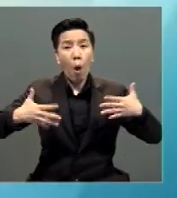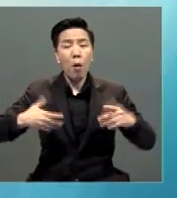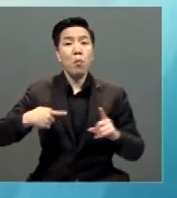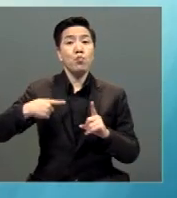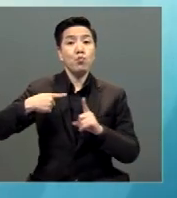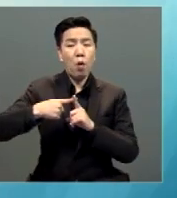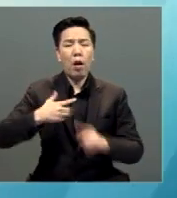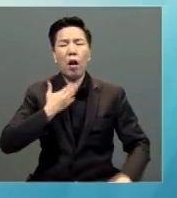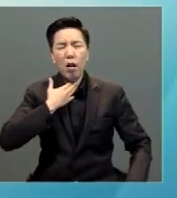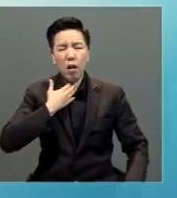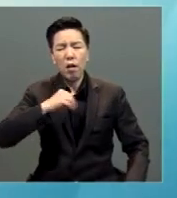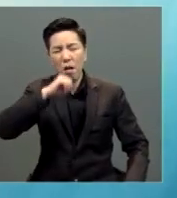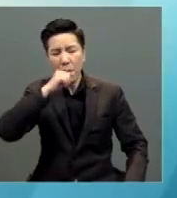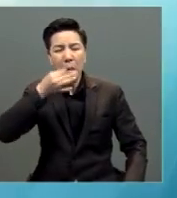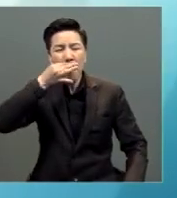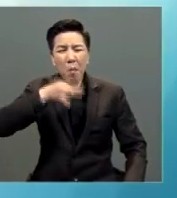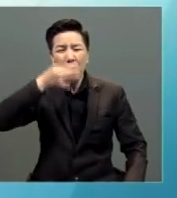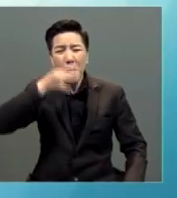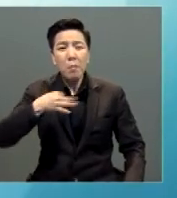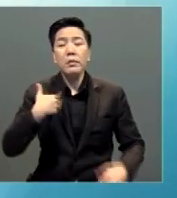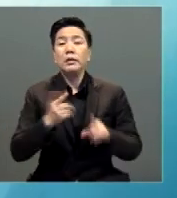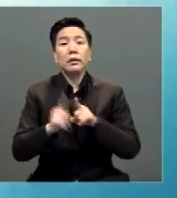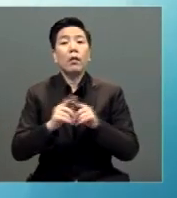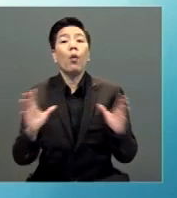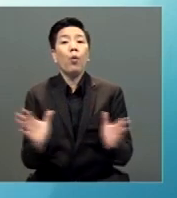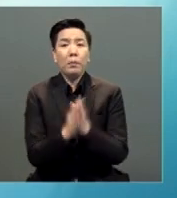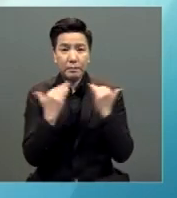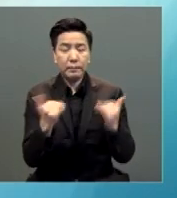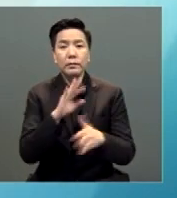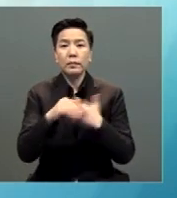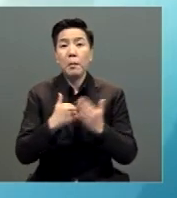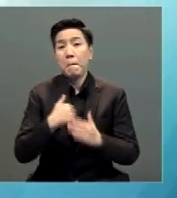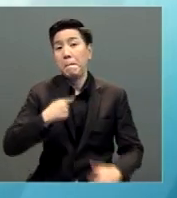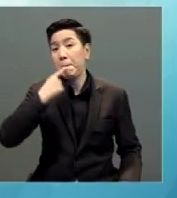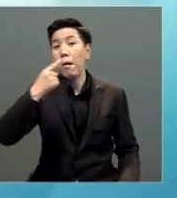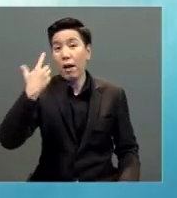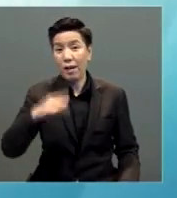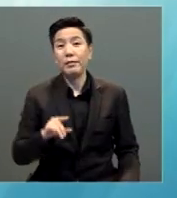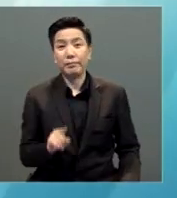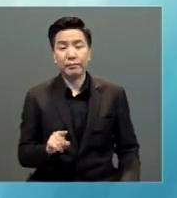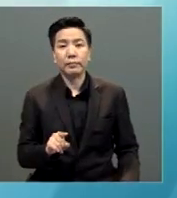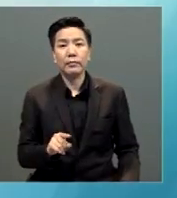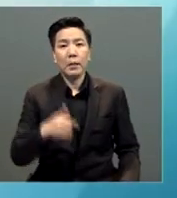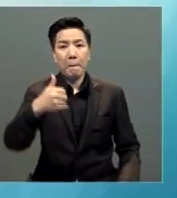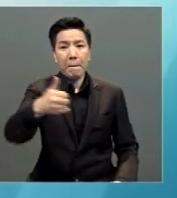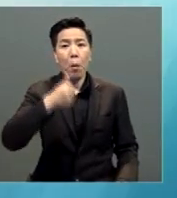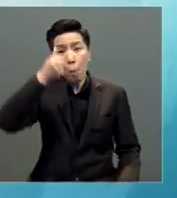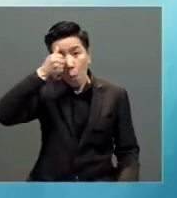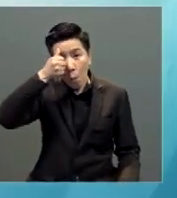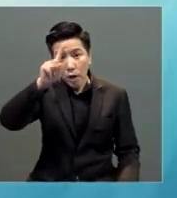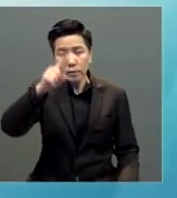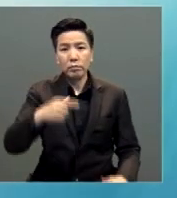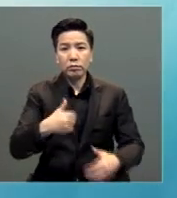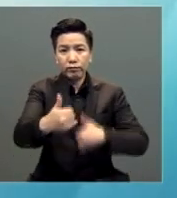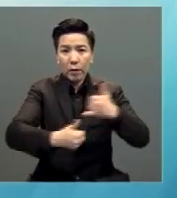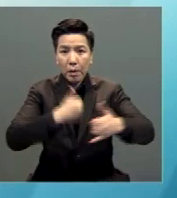วมกันกับไอน้ำมูกอย่างที่ผมบอกกันนะครับอะไรทั้งหลายเนี่ยที่พูดกันไปแล้วเนี่ยตอนนี้เข้ามาวันหนึ่งวันหนึ่งได้ถึง